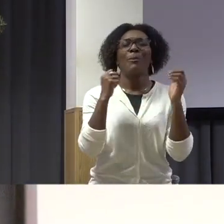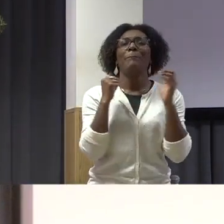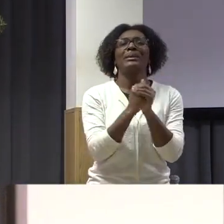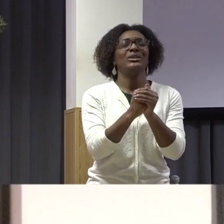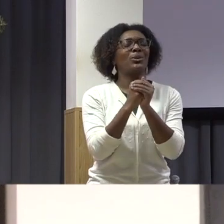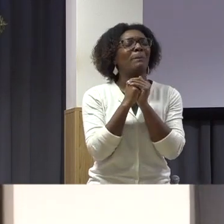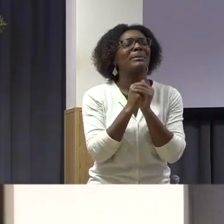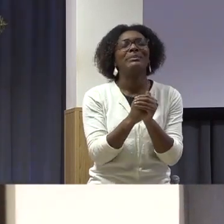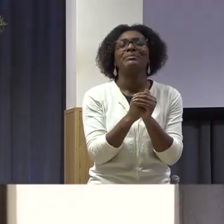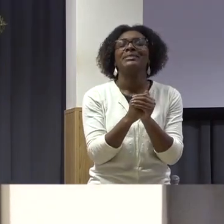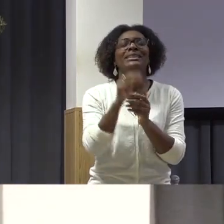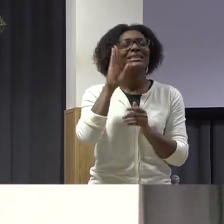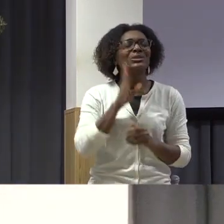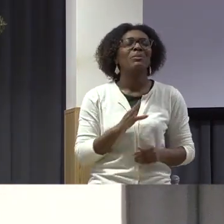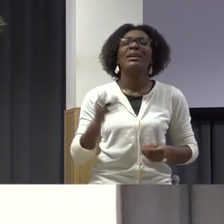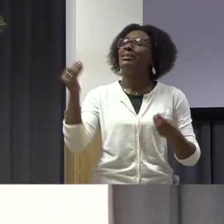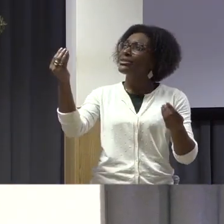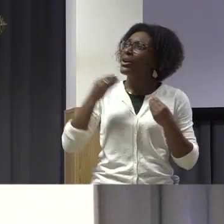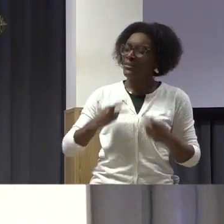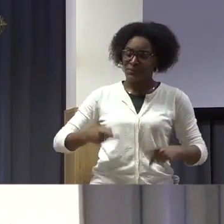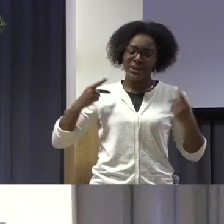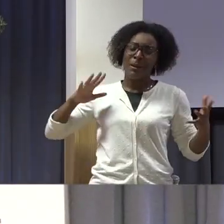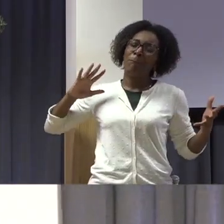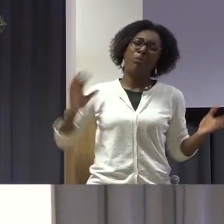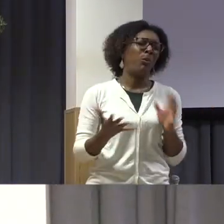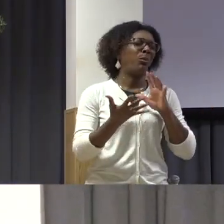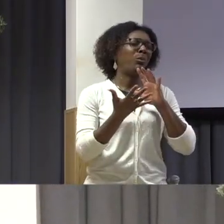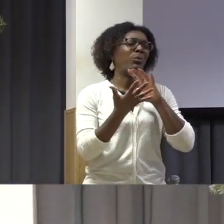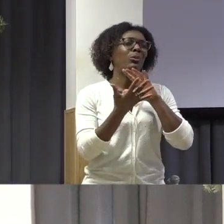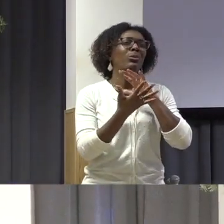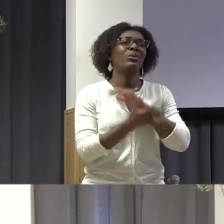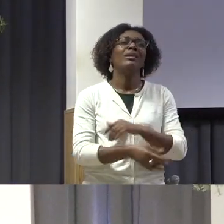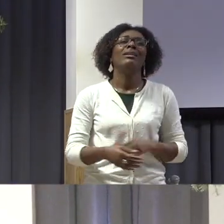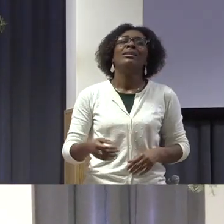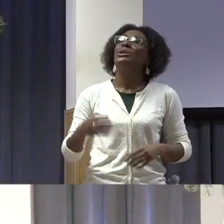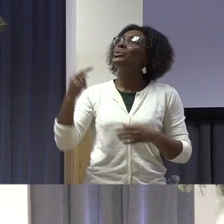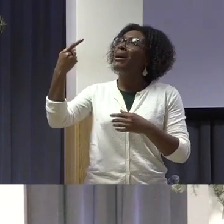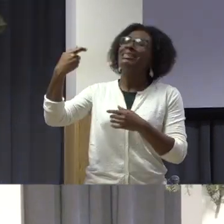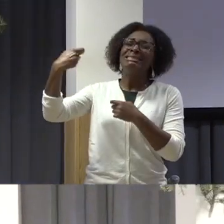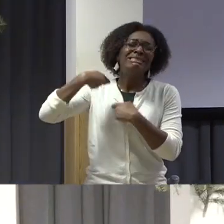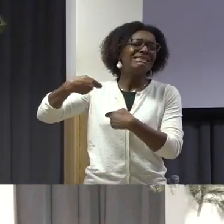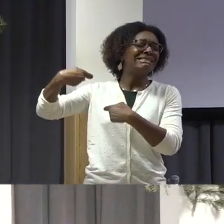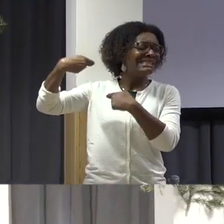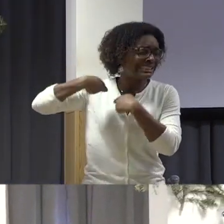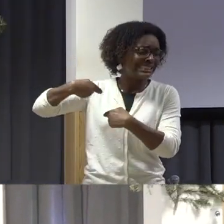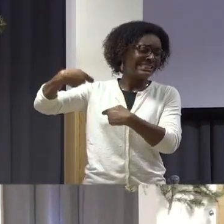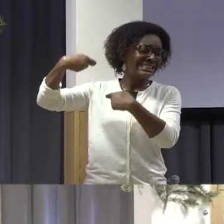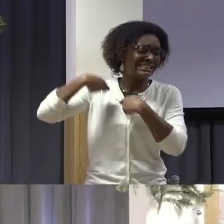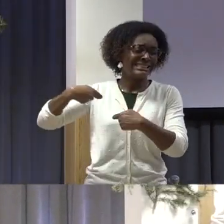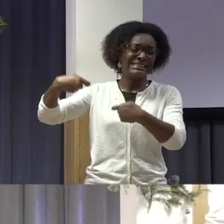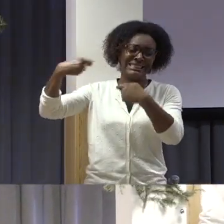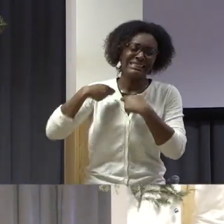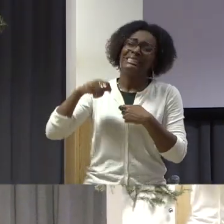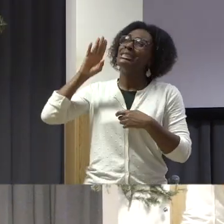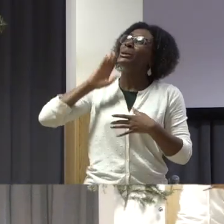de bouleverser nos vies elle nous laisse pas tranquille et nous laisse pas